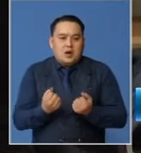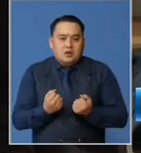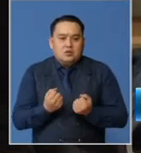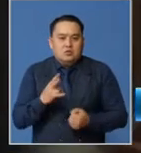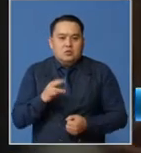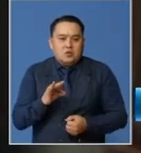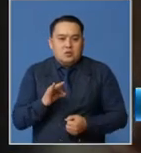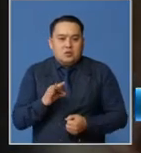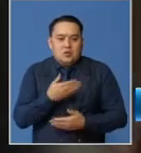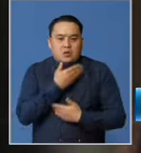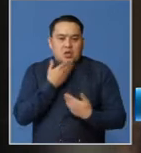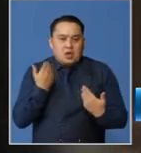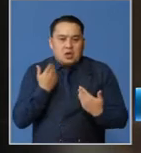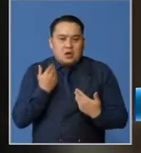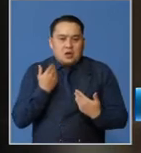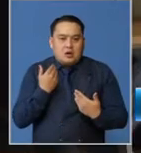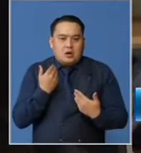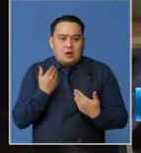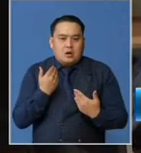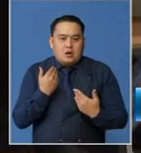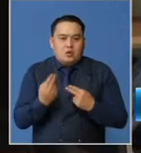но нету обучения этих